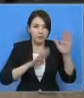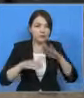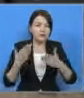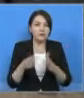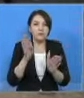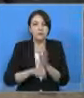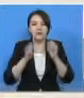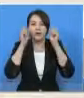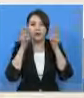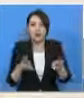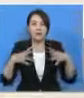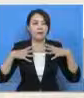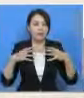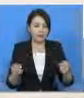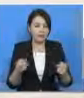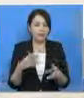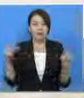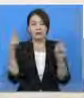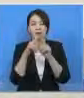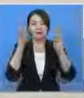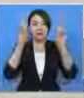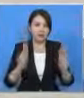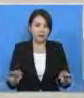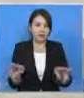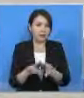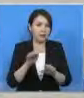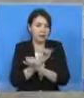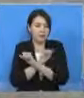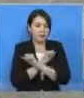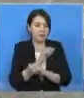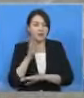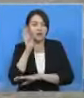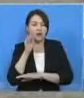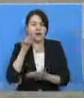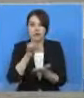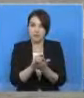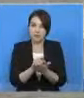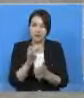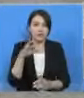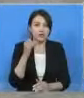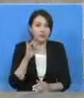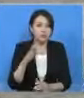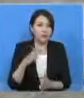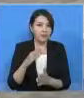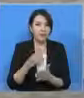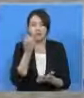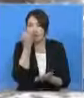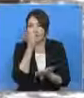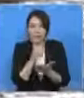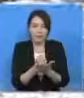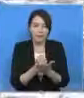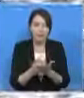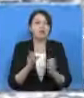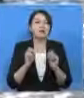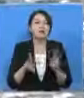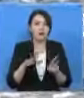местах, безопасных для здоровья. По словам специалистов, такие места отдыха, как пляжи, должны иметь санитарно-эпидемиологическое заключение, так